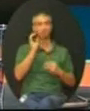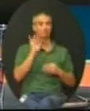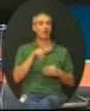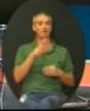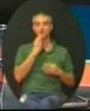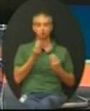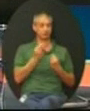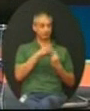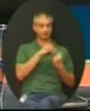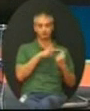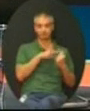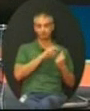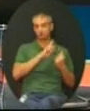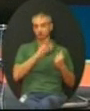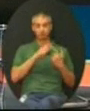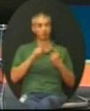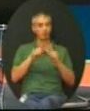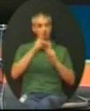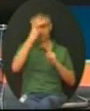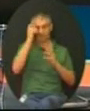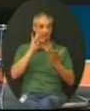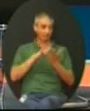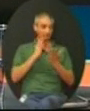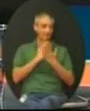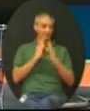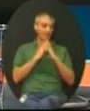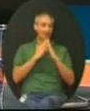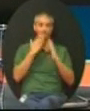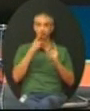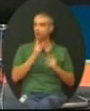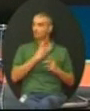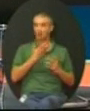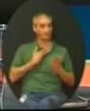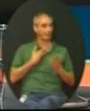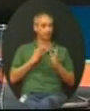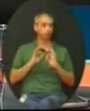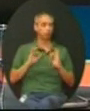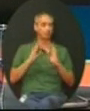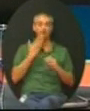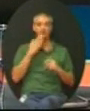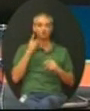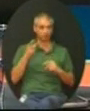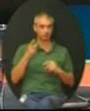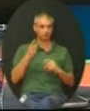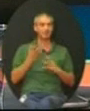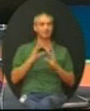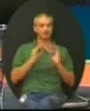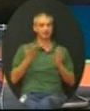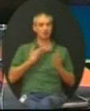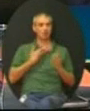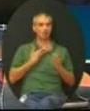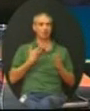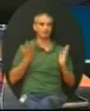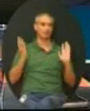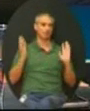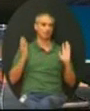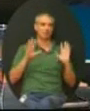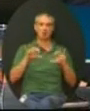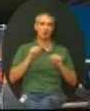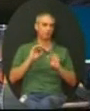יהודים, ומצד שני, אותם ערבים שנמצאים היום כתושבי ירושלים ולא מקבלים שום דבר מירושלים, יתחילו לקבל.